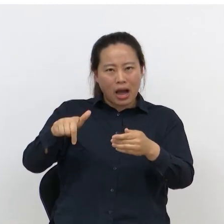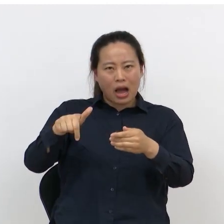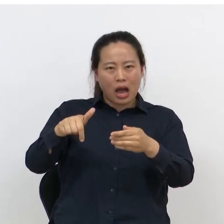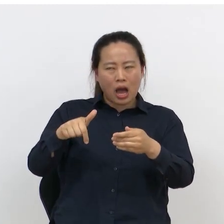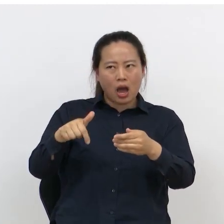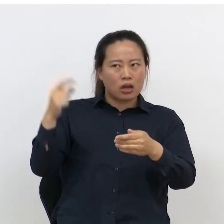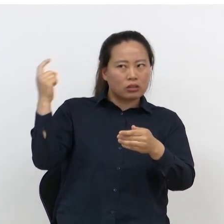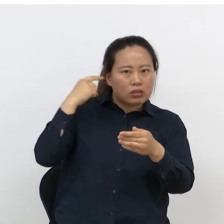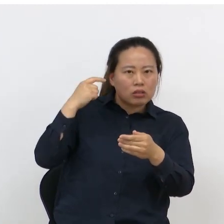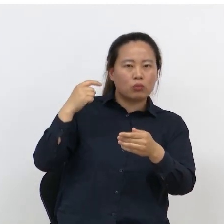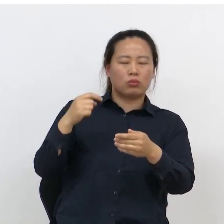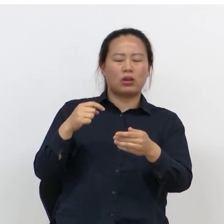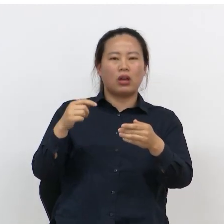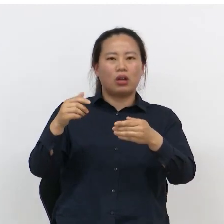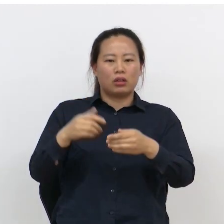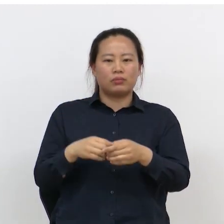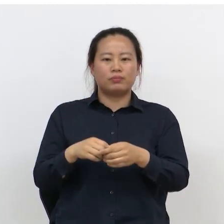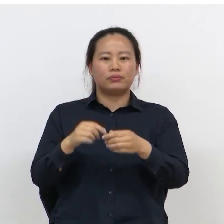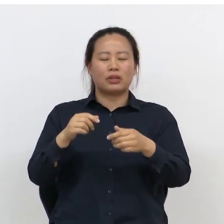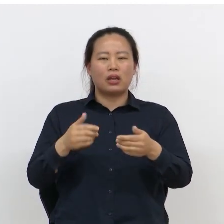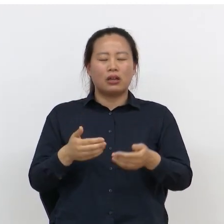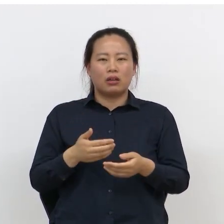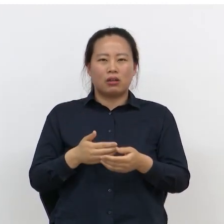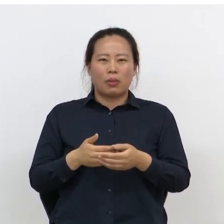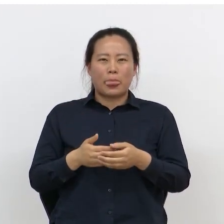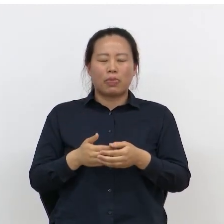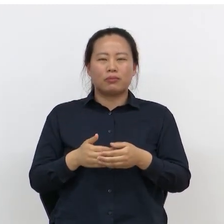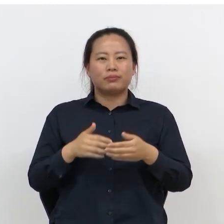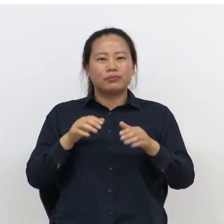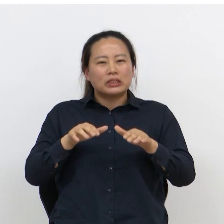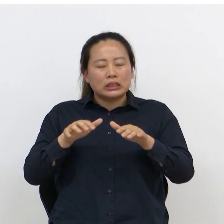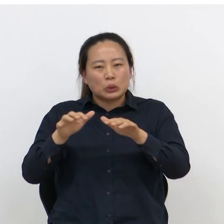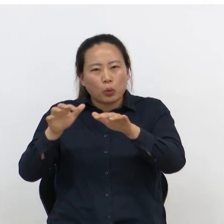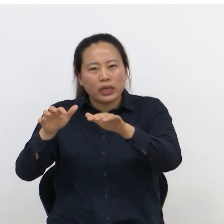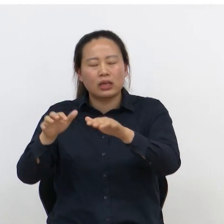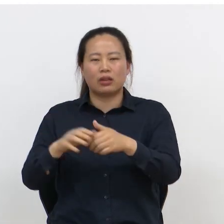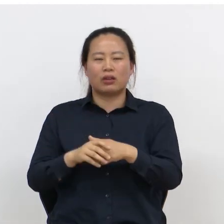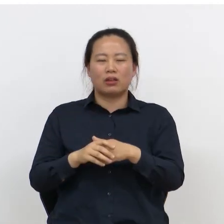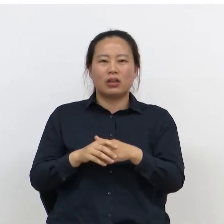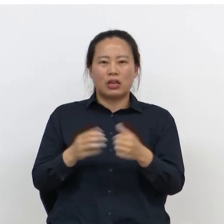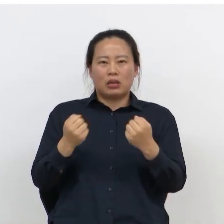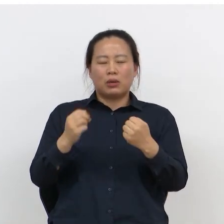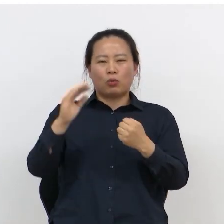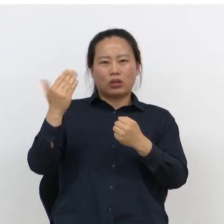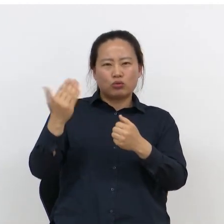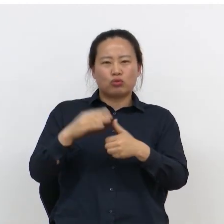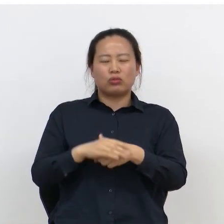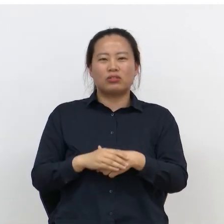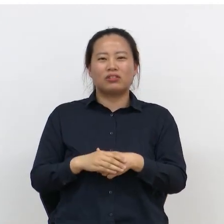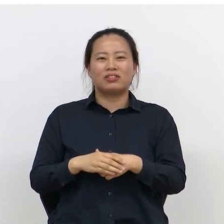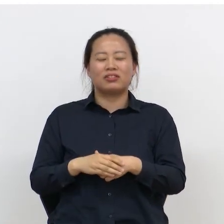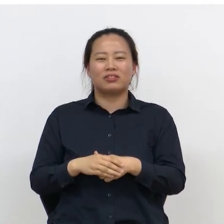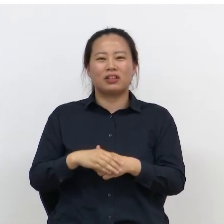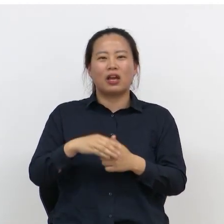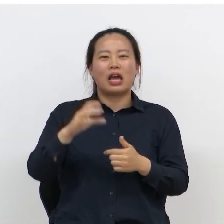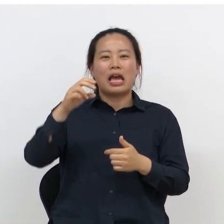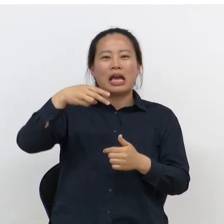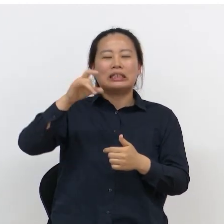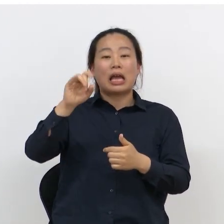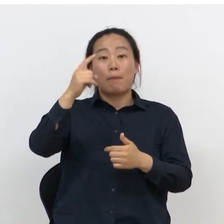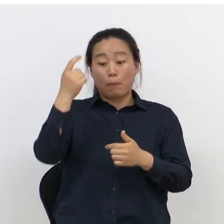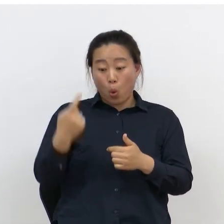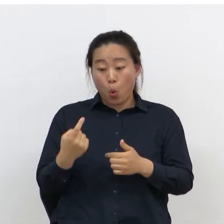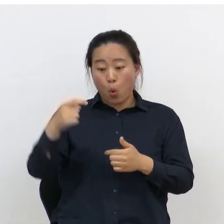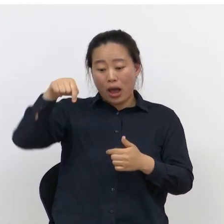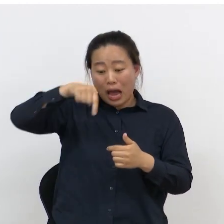기저막이 이렇게 진동을 합니다. 그러면 이 진동이 동력이 되어서 이 위에 있는 이 뇌유모세포, 유모세포는